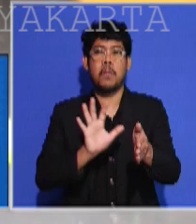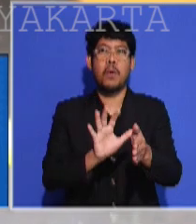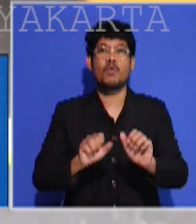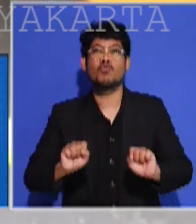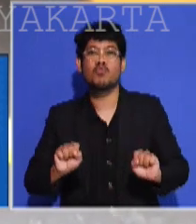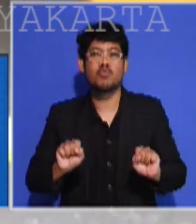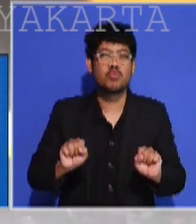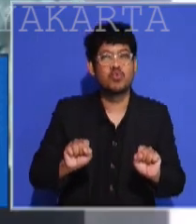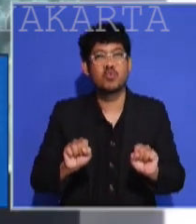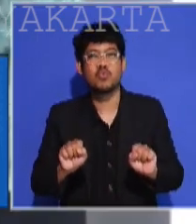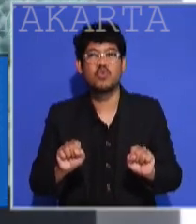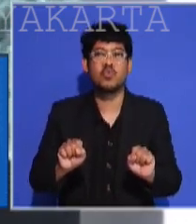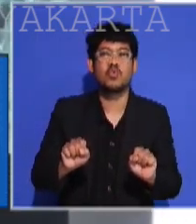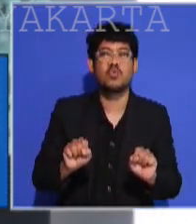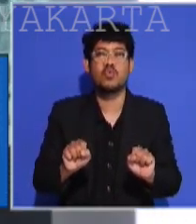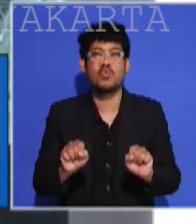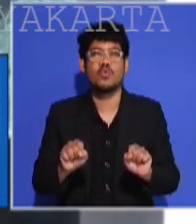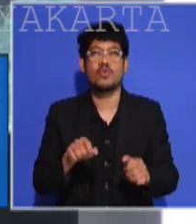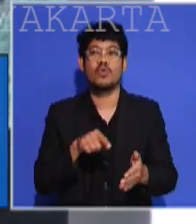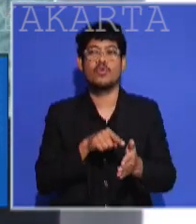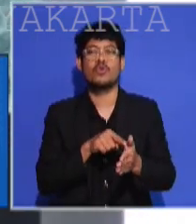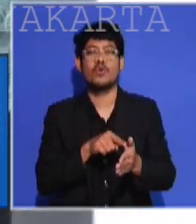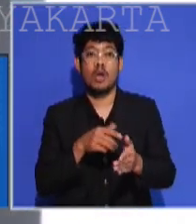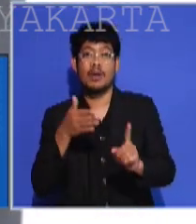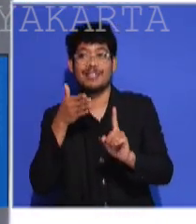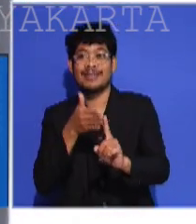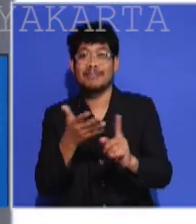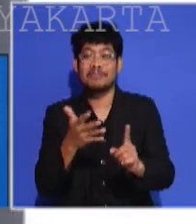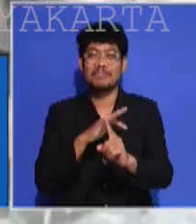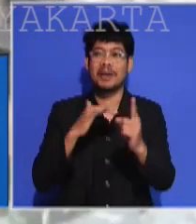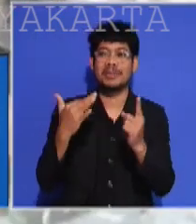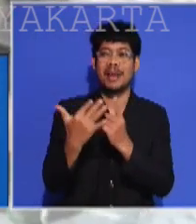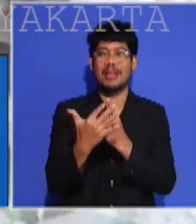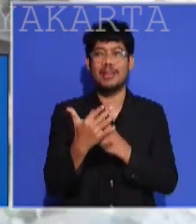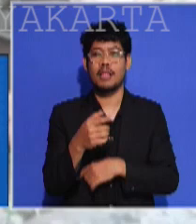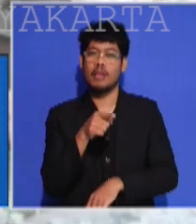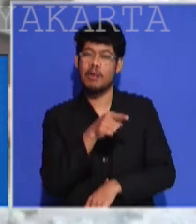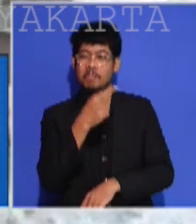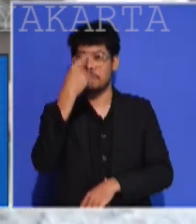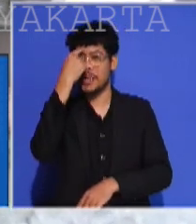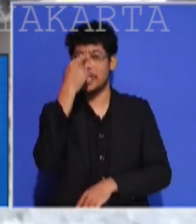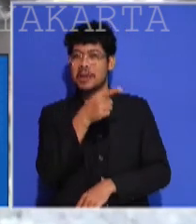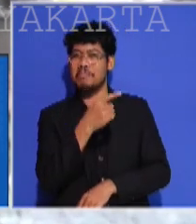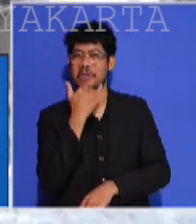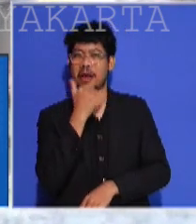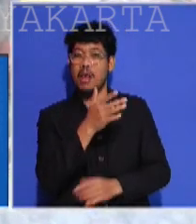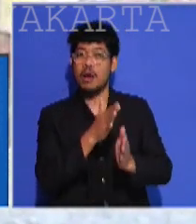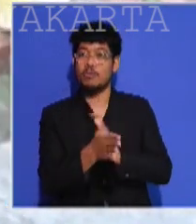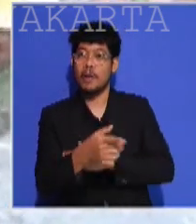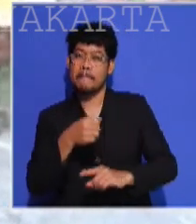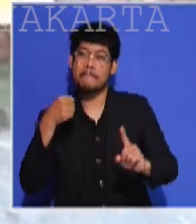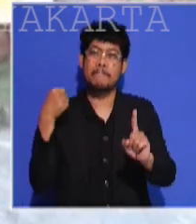sasaran dan melihat warga Kampung sedang berkumpul masa yang diduga pelaku tawuran pun langsung menyerang warga menggunakan batu dan